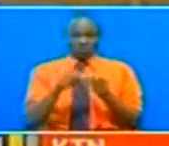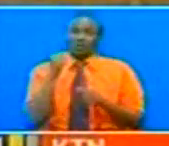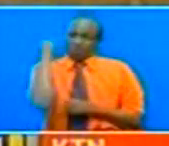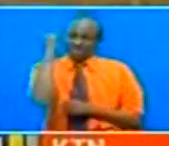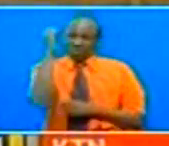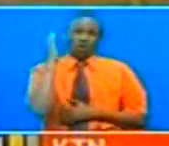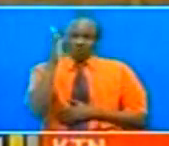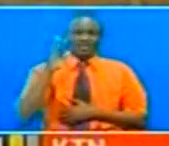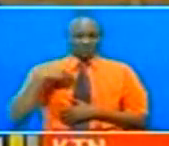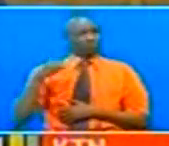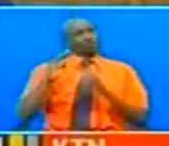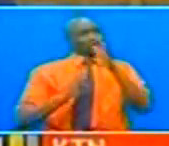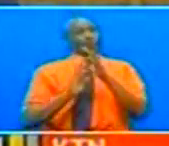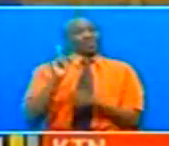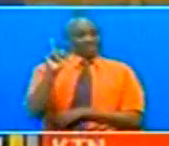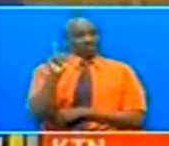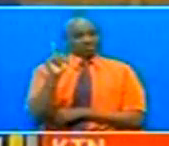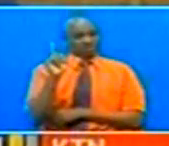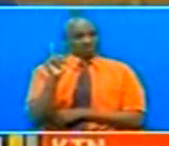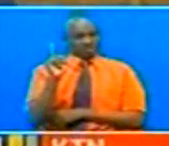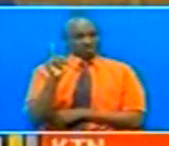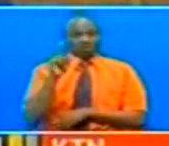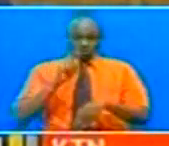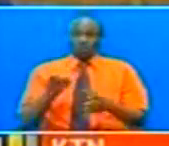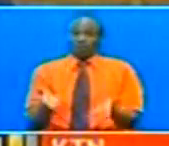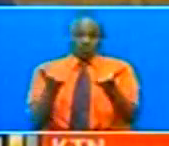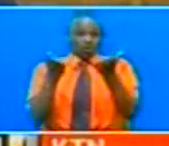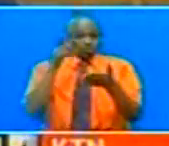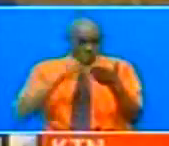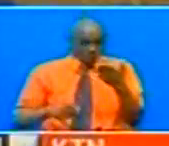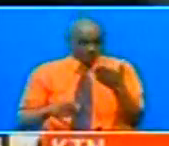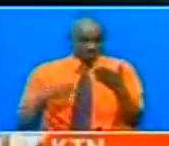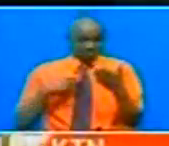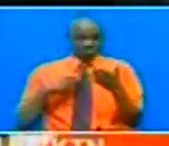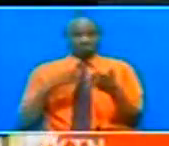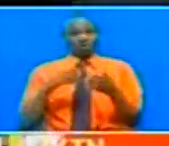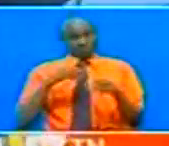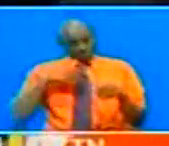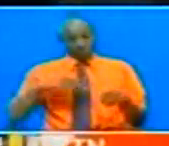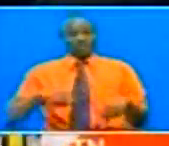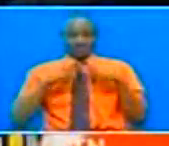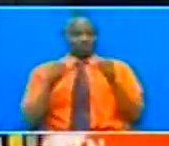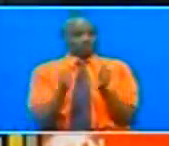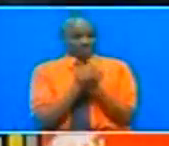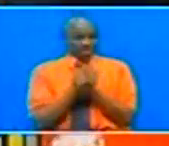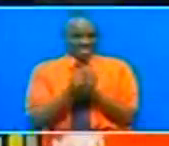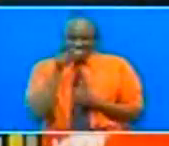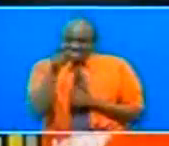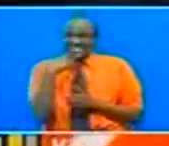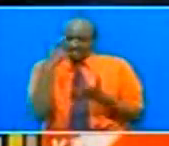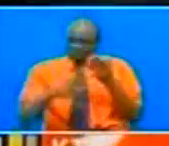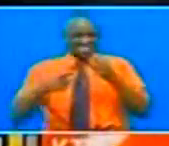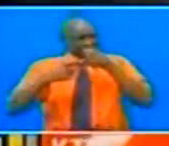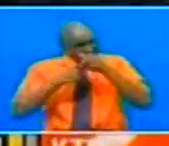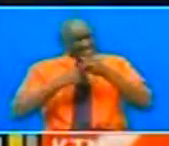from the highest top in promoting coexistence. Utafiti huu ulihusisha masuala sita muhimu